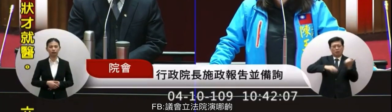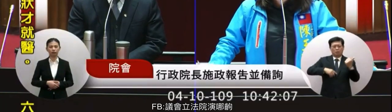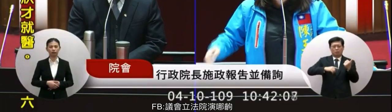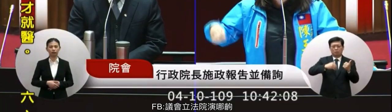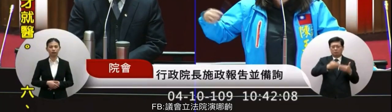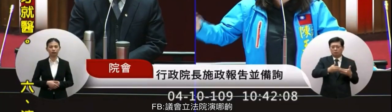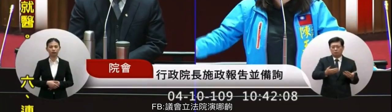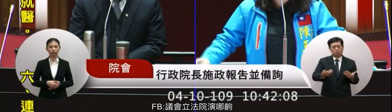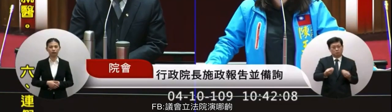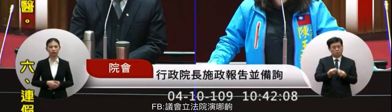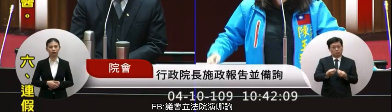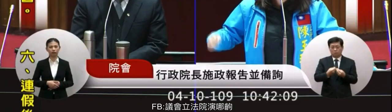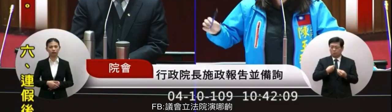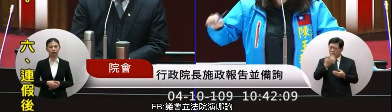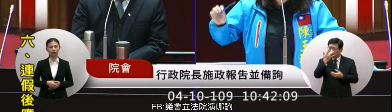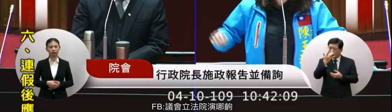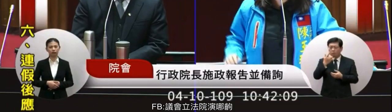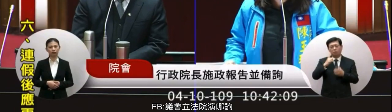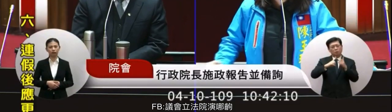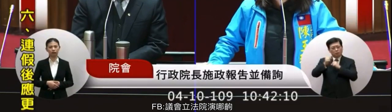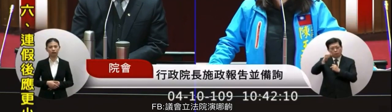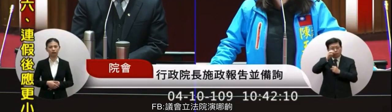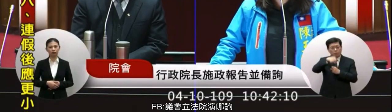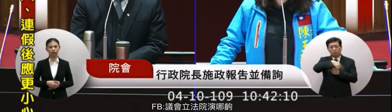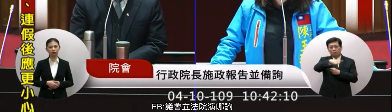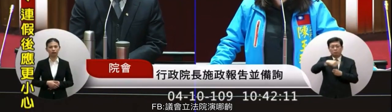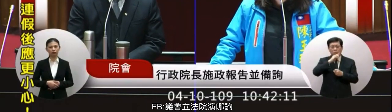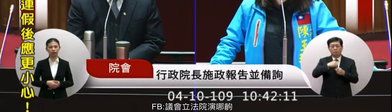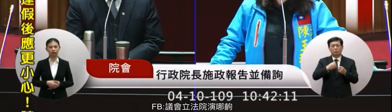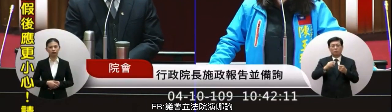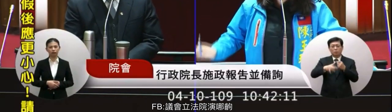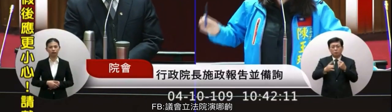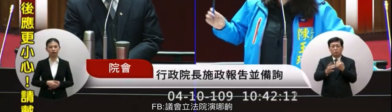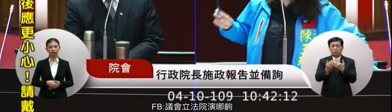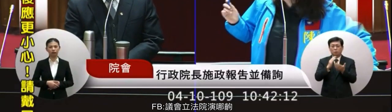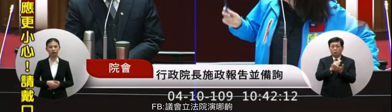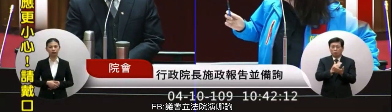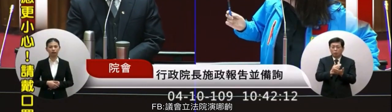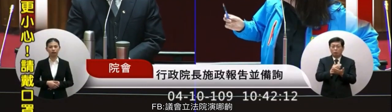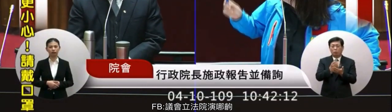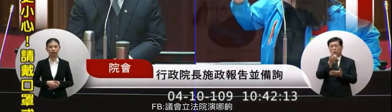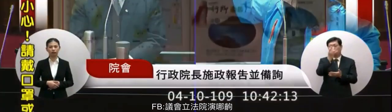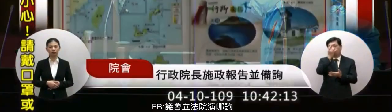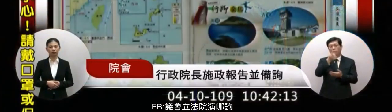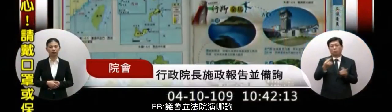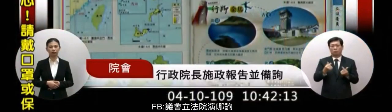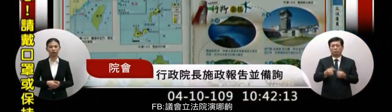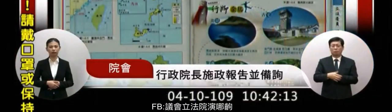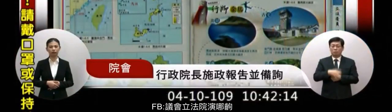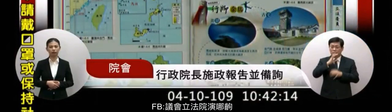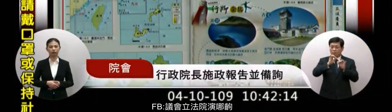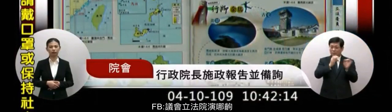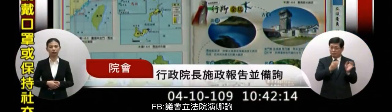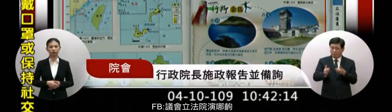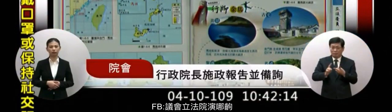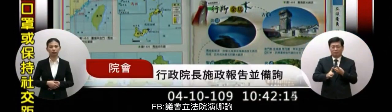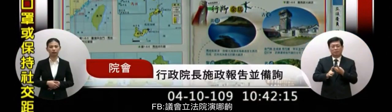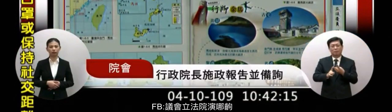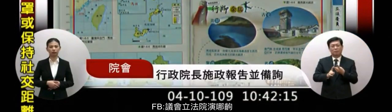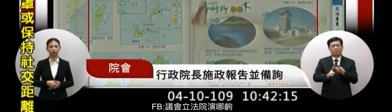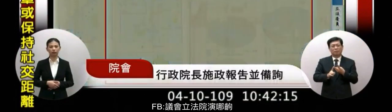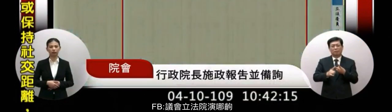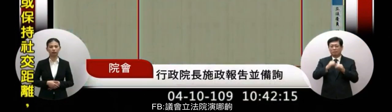就不能理解。所以我回去看了现在的学生的这个教科书，我发现现在国中生的不管是地理还